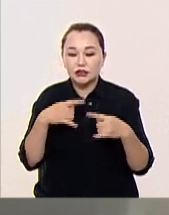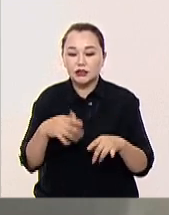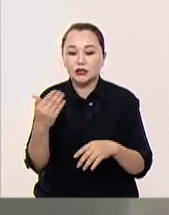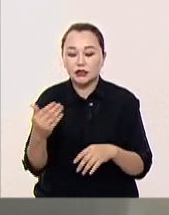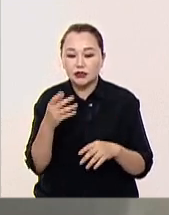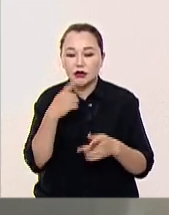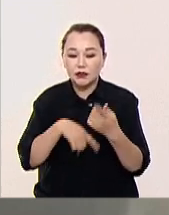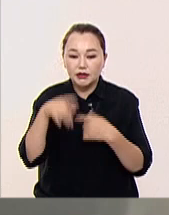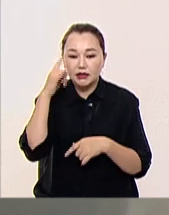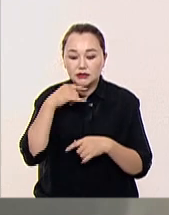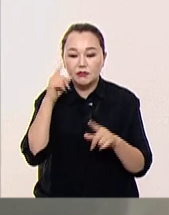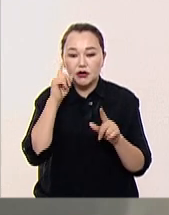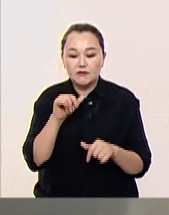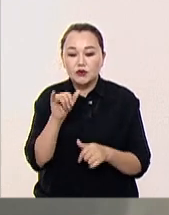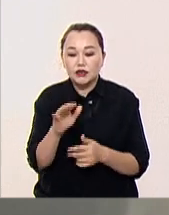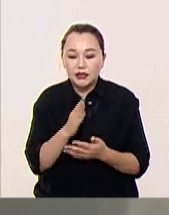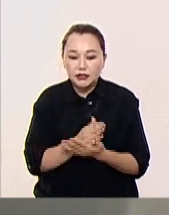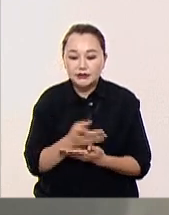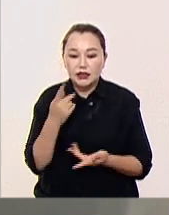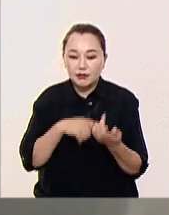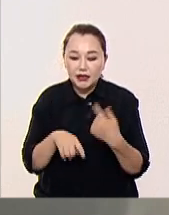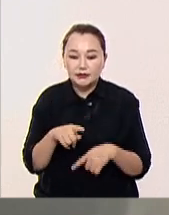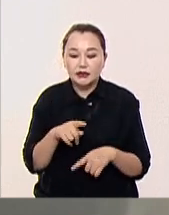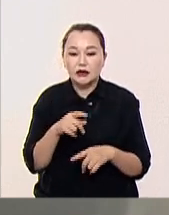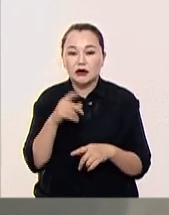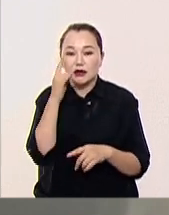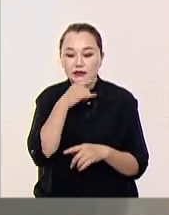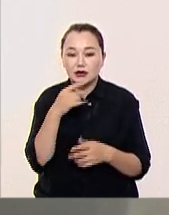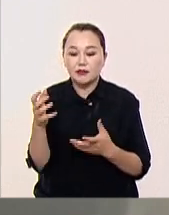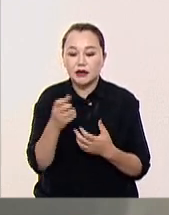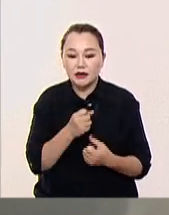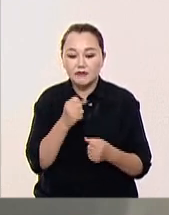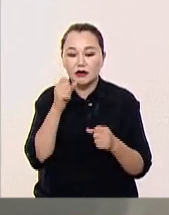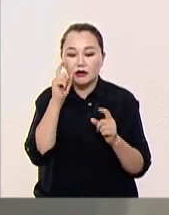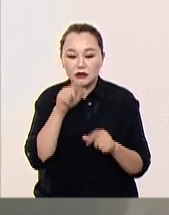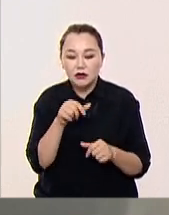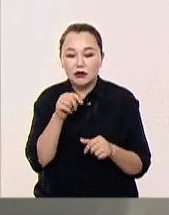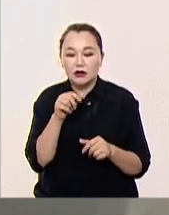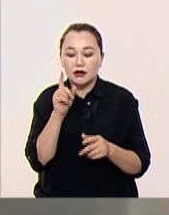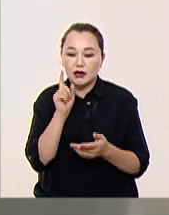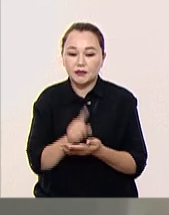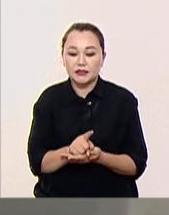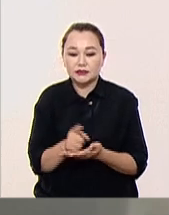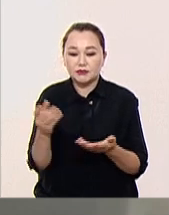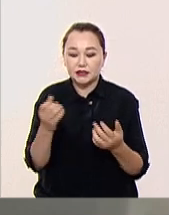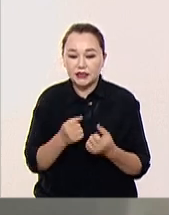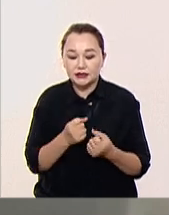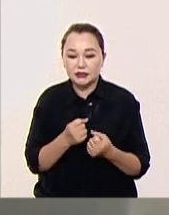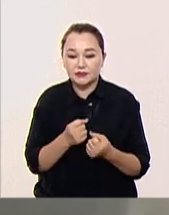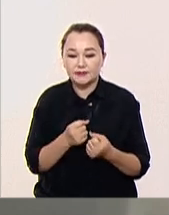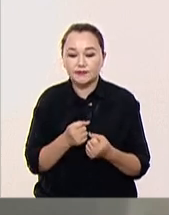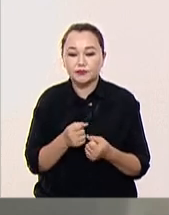олардың отанына оралуға құқы бар. Оларды отанында қабылдауға Қазақстан үкіметі де міндетті.